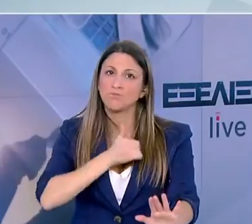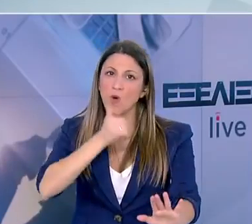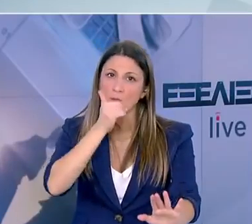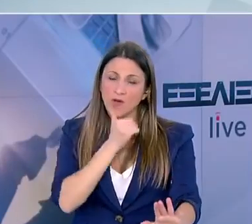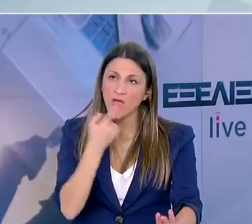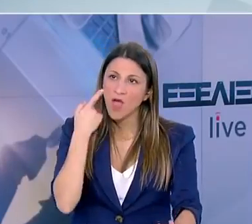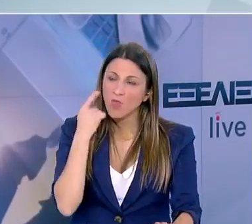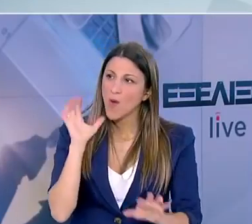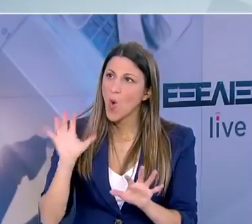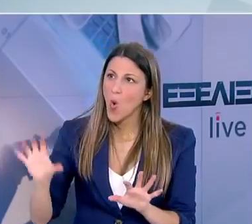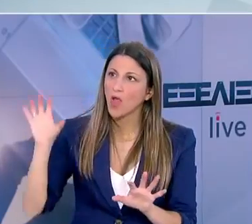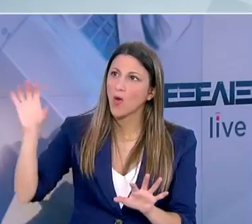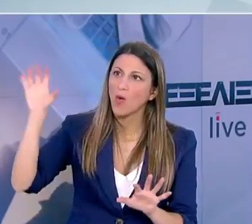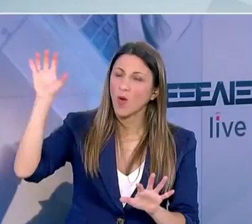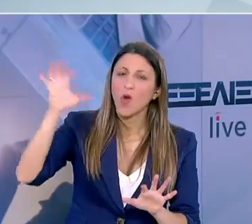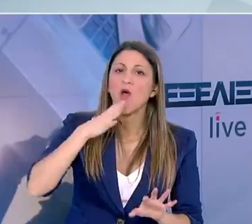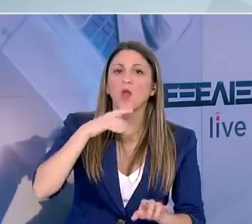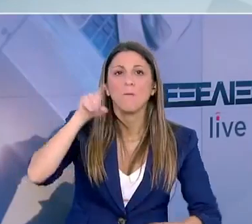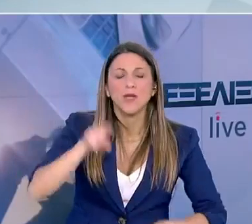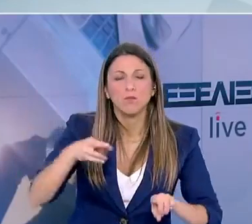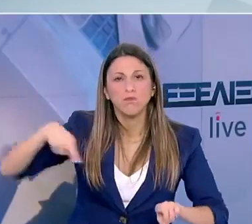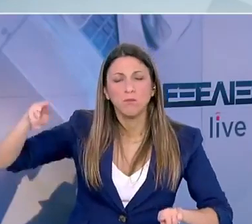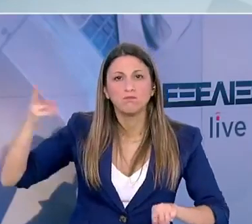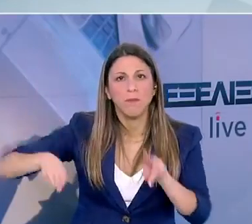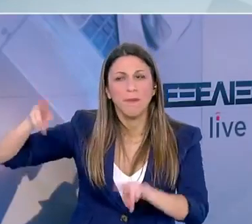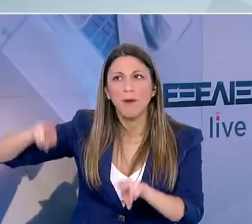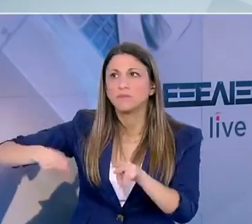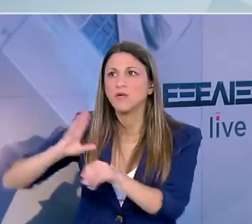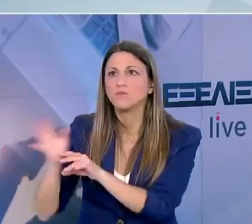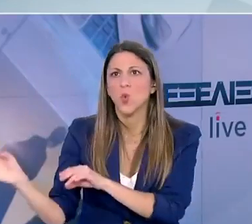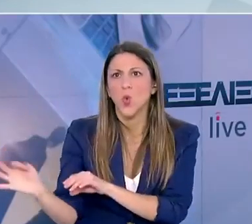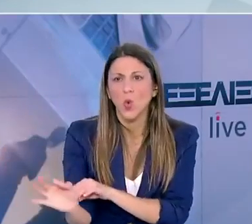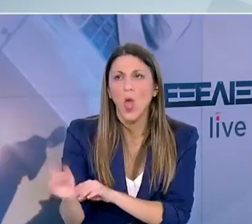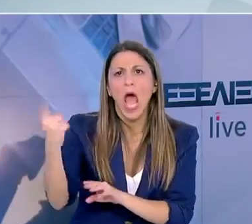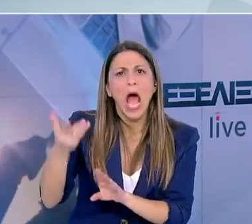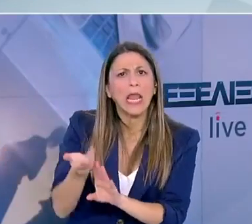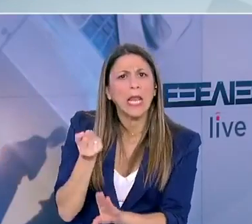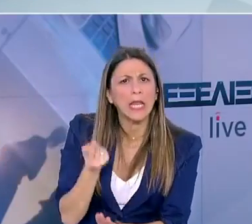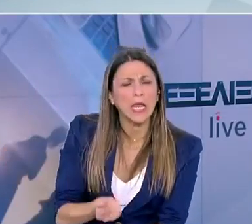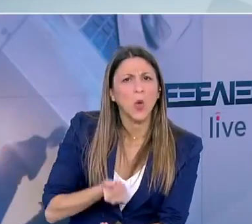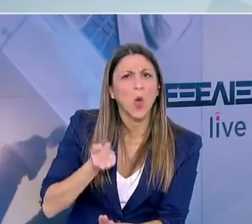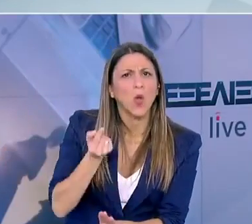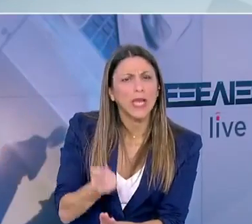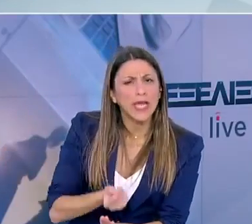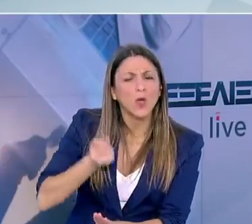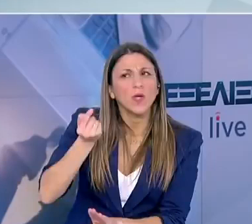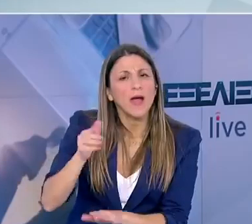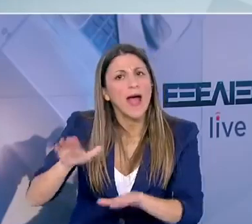μια διαφορετική ταχύτητα σε αυτή την επιδημία, όπως έχετε δει. Κάποιες χώρες προχωρούν πιο γρήγορα, χτίζουν υψηλότερη